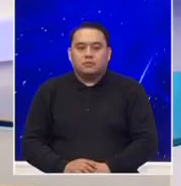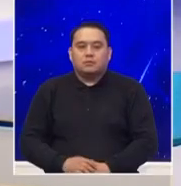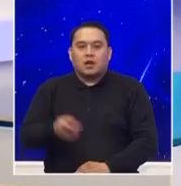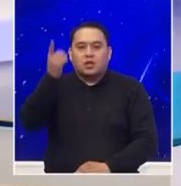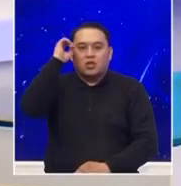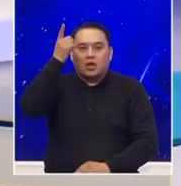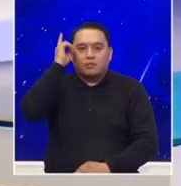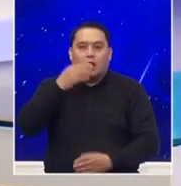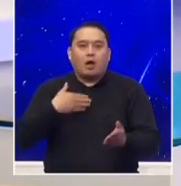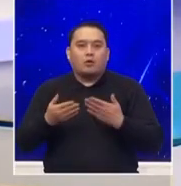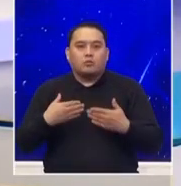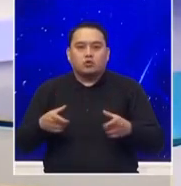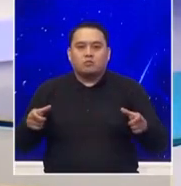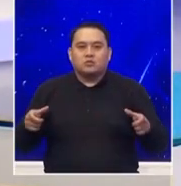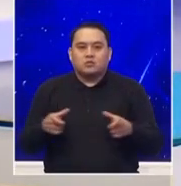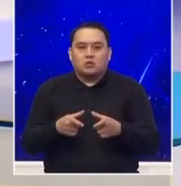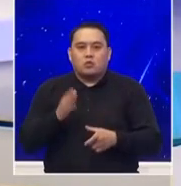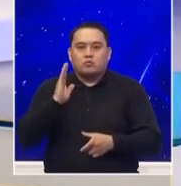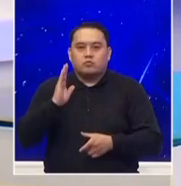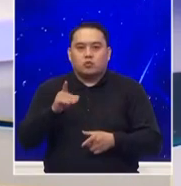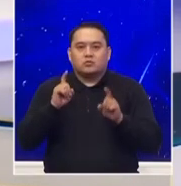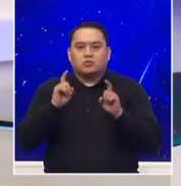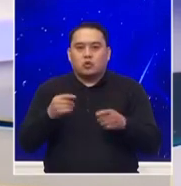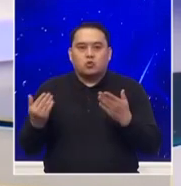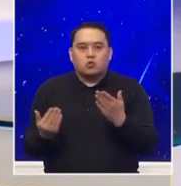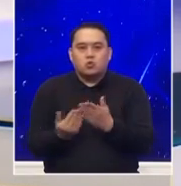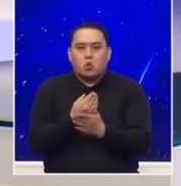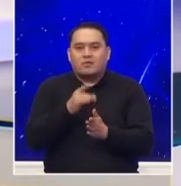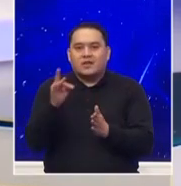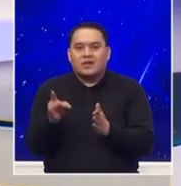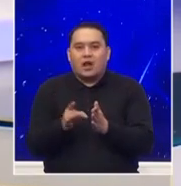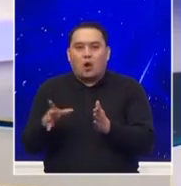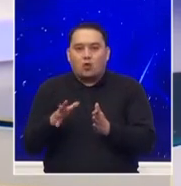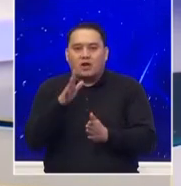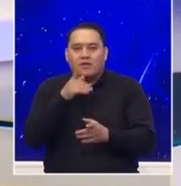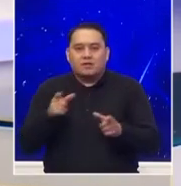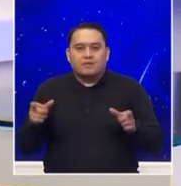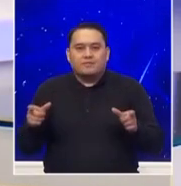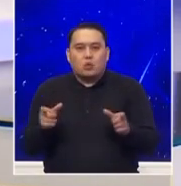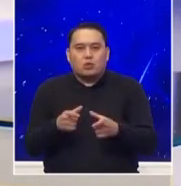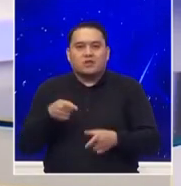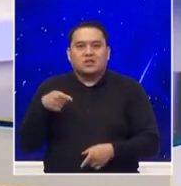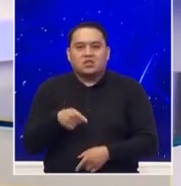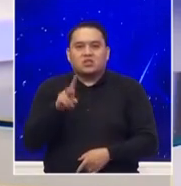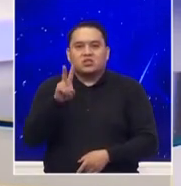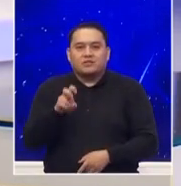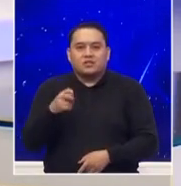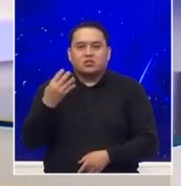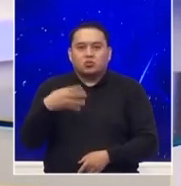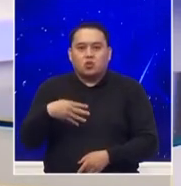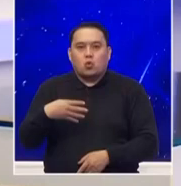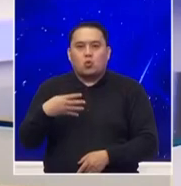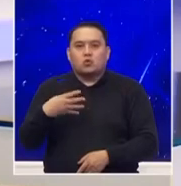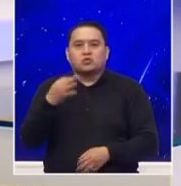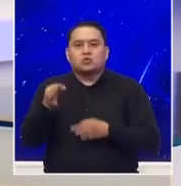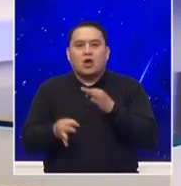Власти Германии обсуждают мега-локдаун. Страна зарегистрировала новый антирекорд за все время пандемии – 1244 умерших